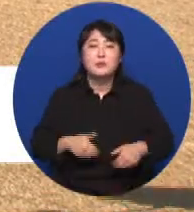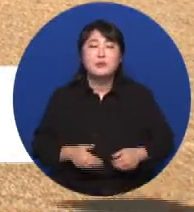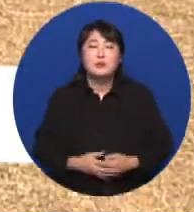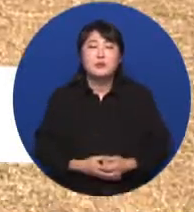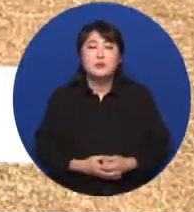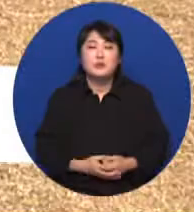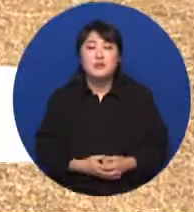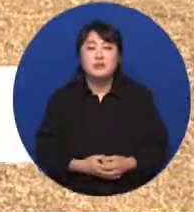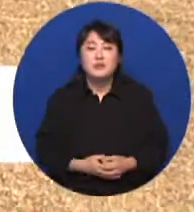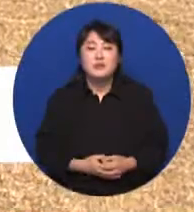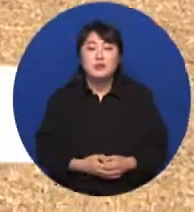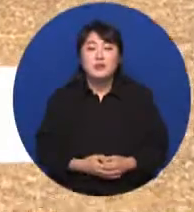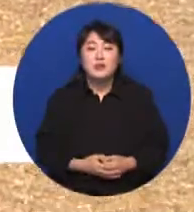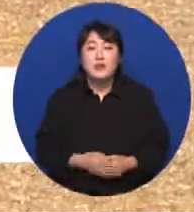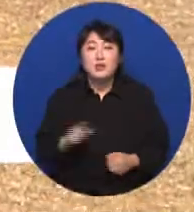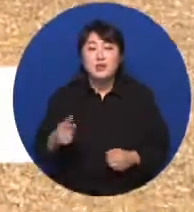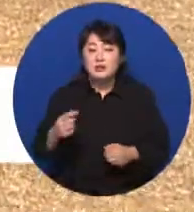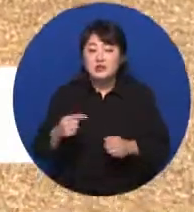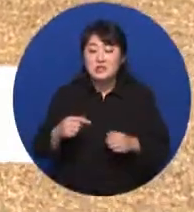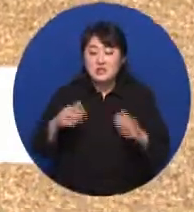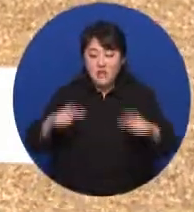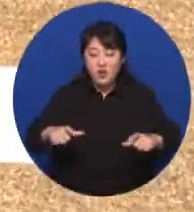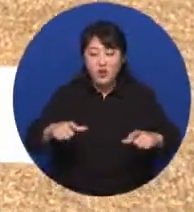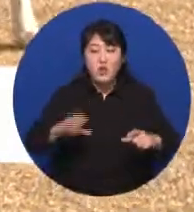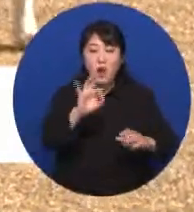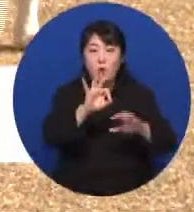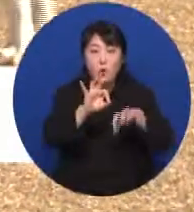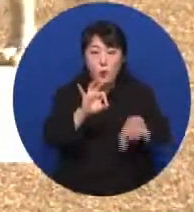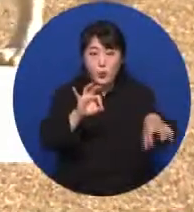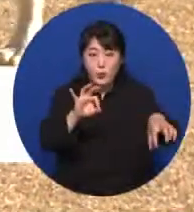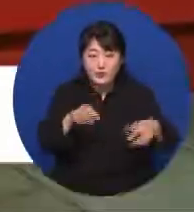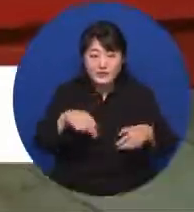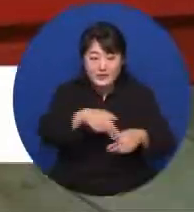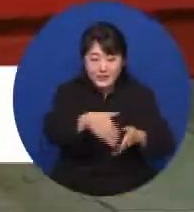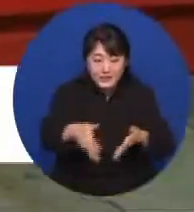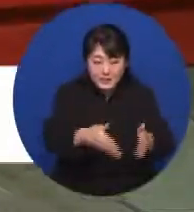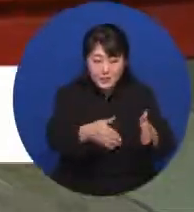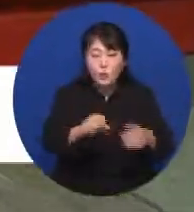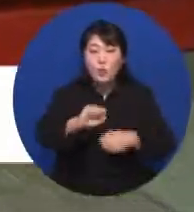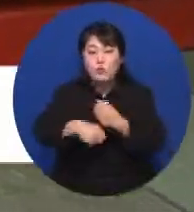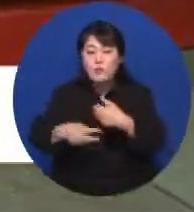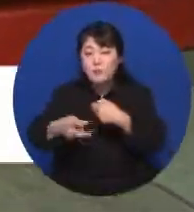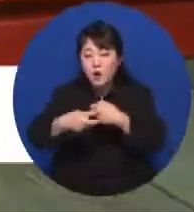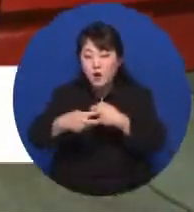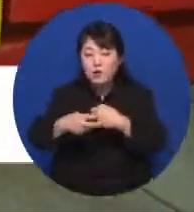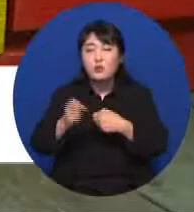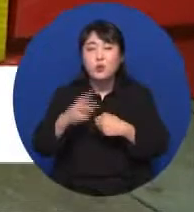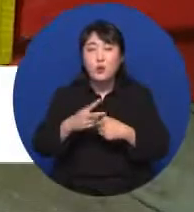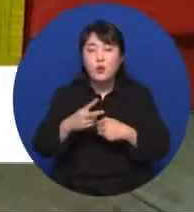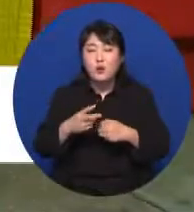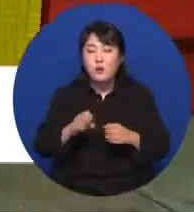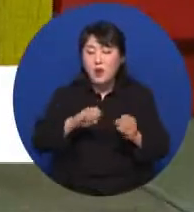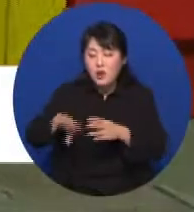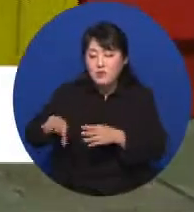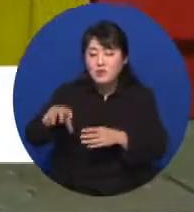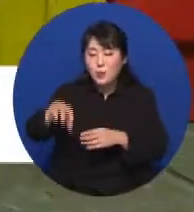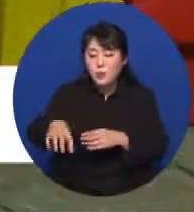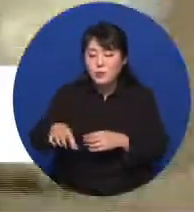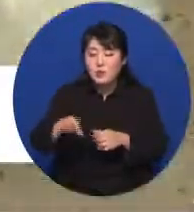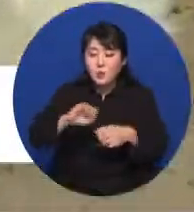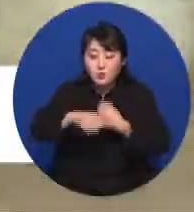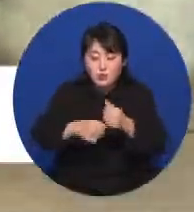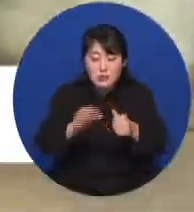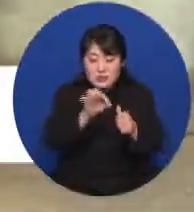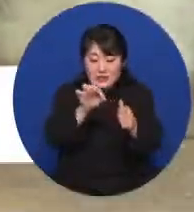은 지난해 지역 산책로 10 꽃과 동물 병원 동물보호 센터의 반려 유기 동물에서 채집한